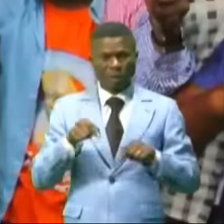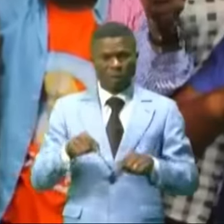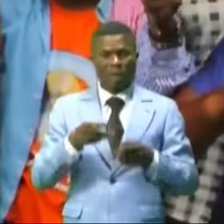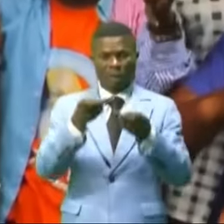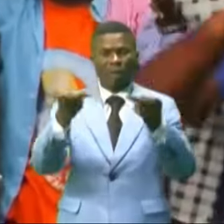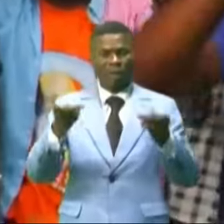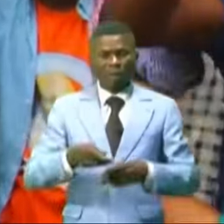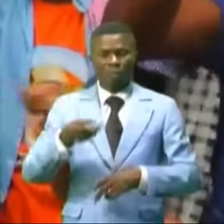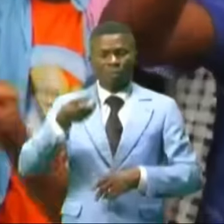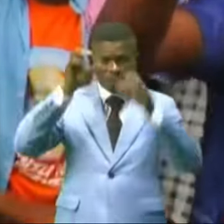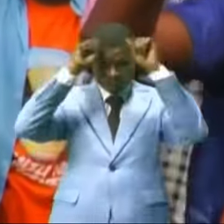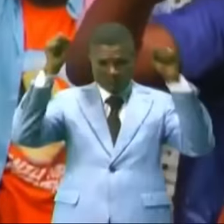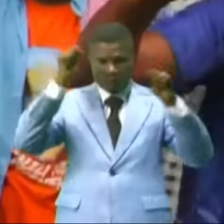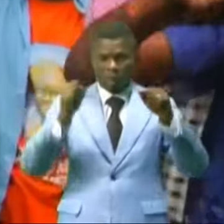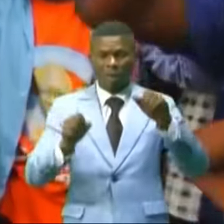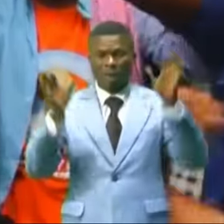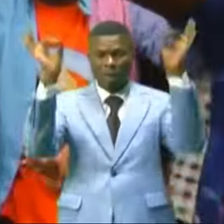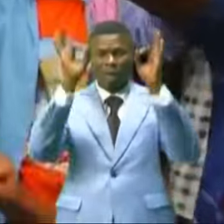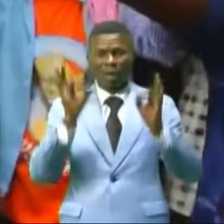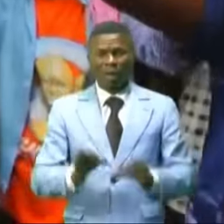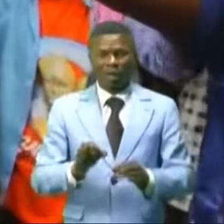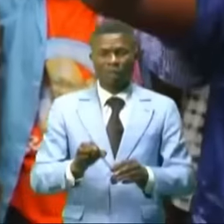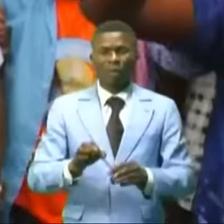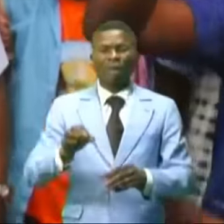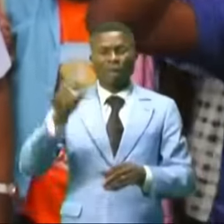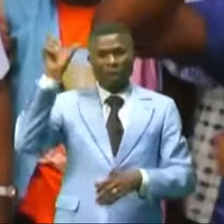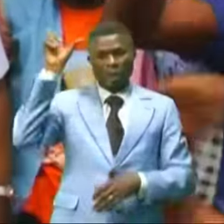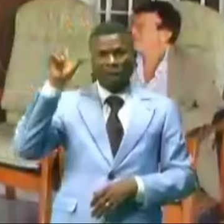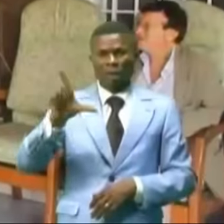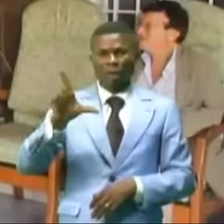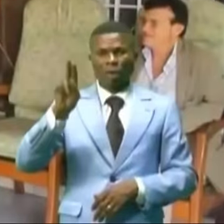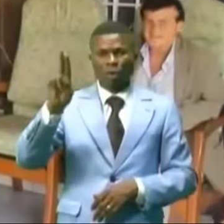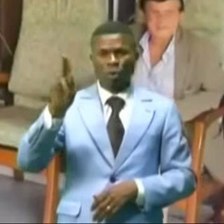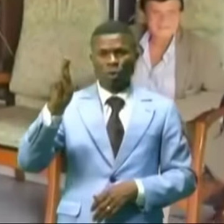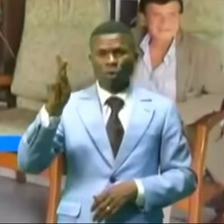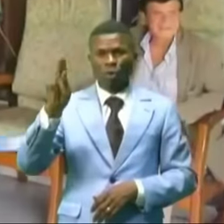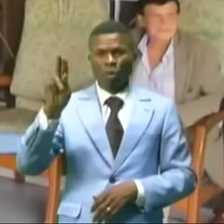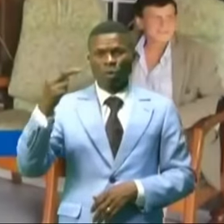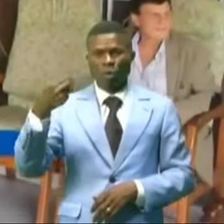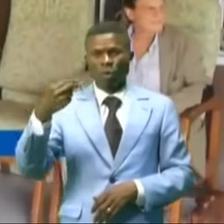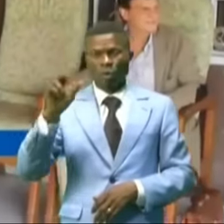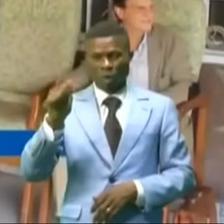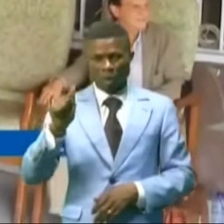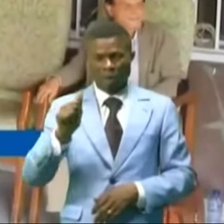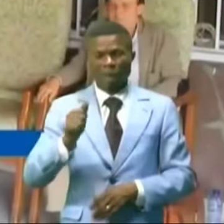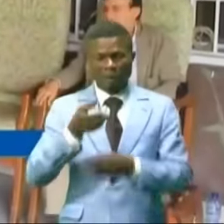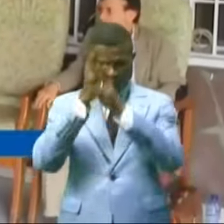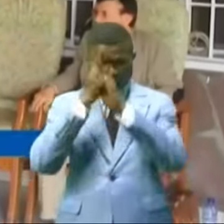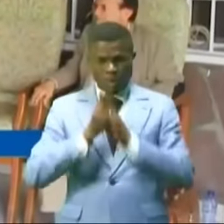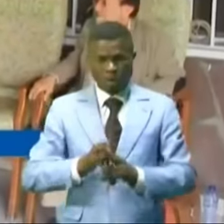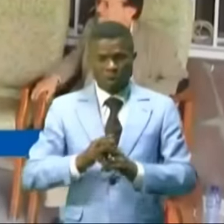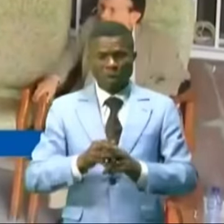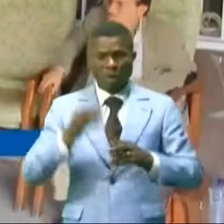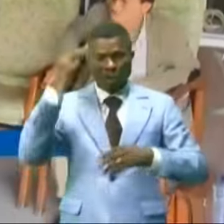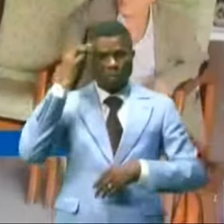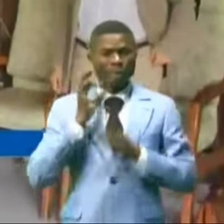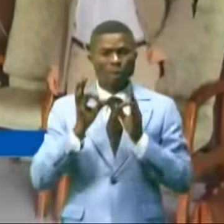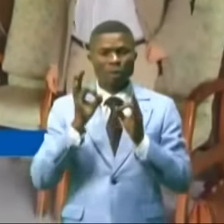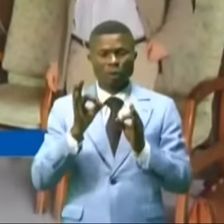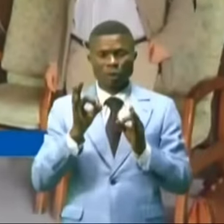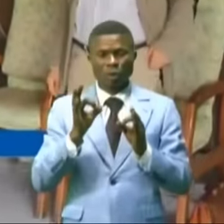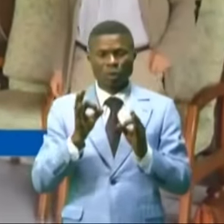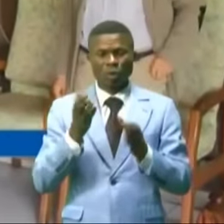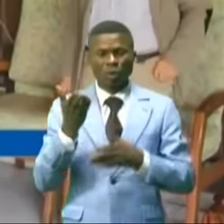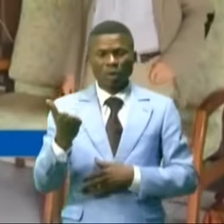poste de président interfédéral de l'Ukunga. Saluant également en même temps la loyauté du nouveau ministre à son